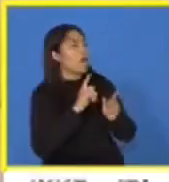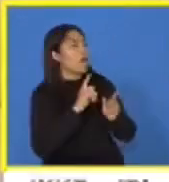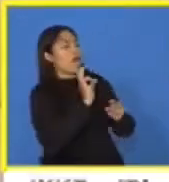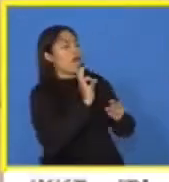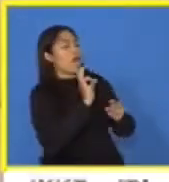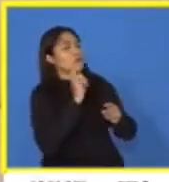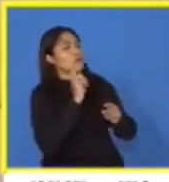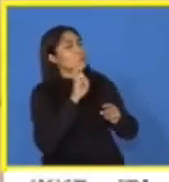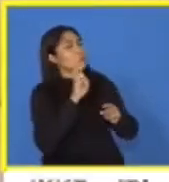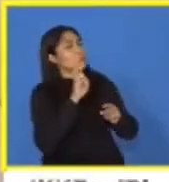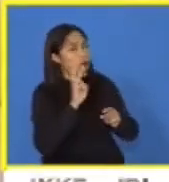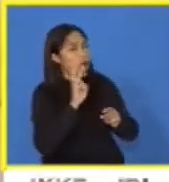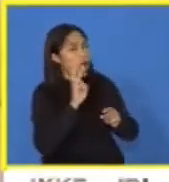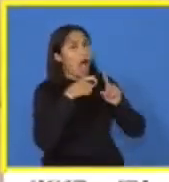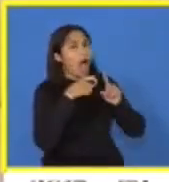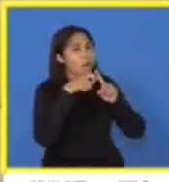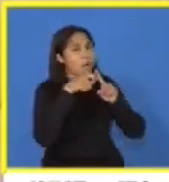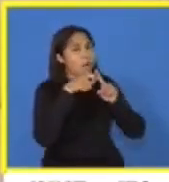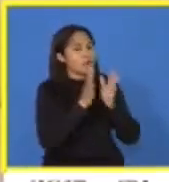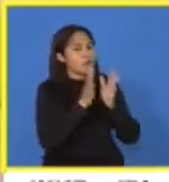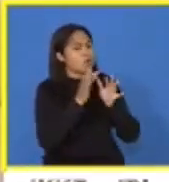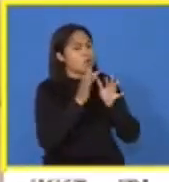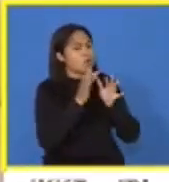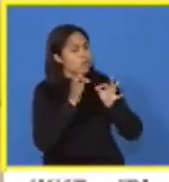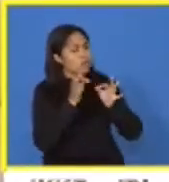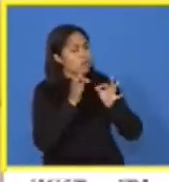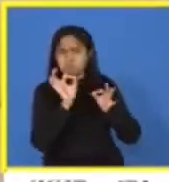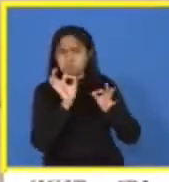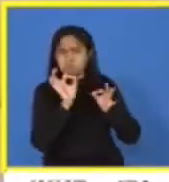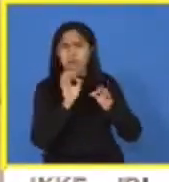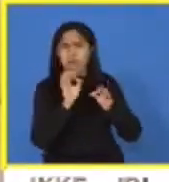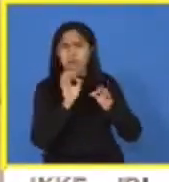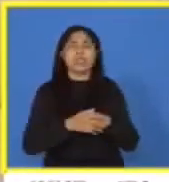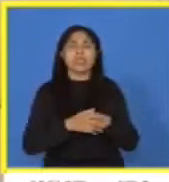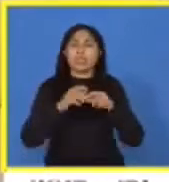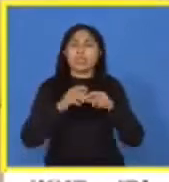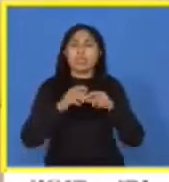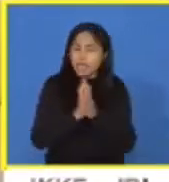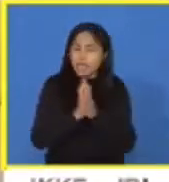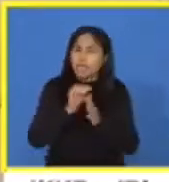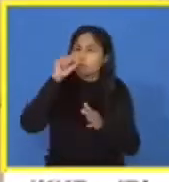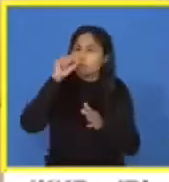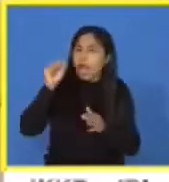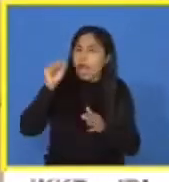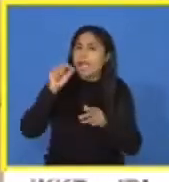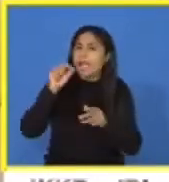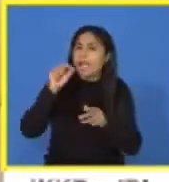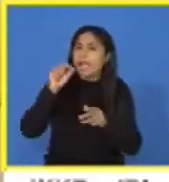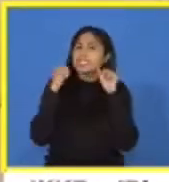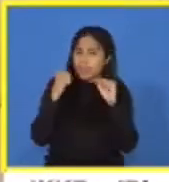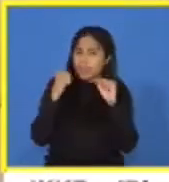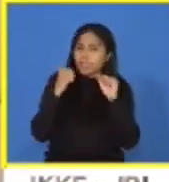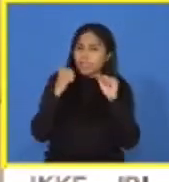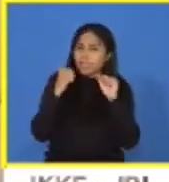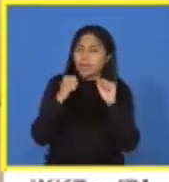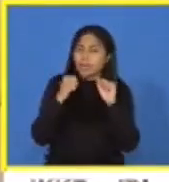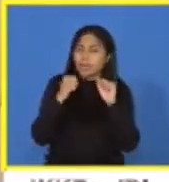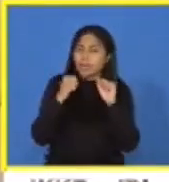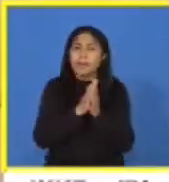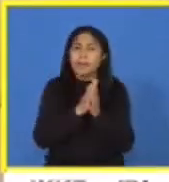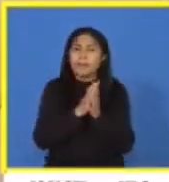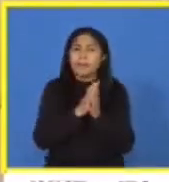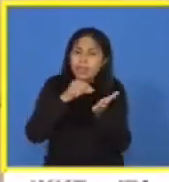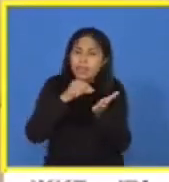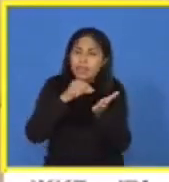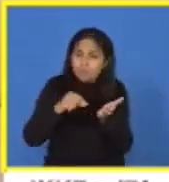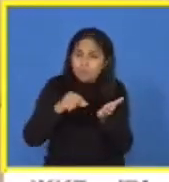kami di provinsi. Karena memang kebetulan Dinas Kesehatan kependudukan dan pencatatan sipil adanya di Kota